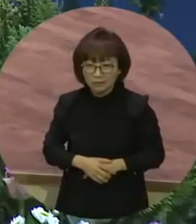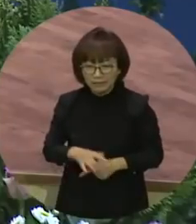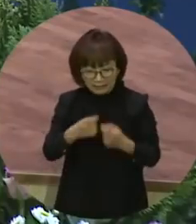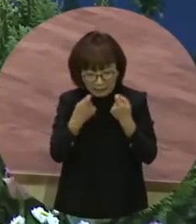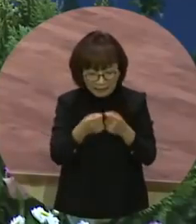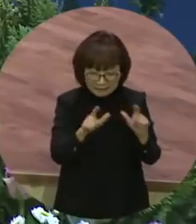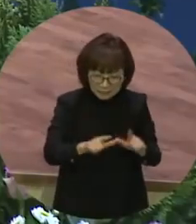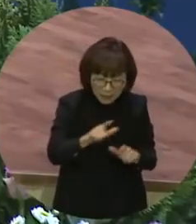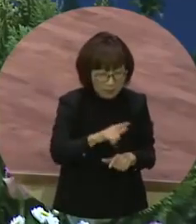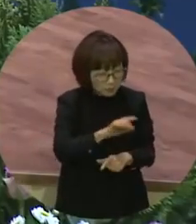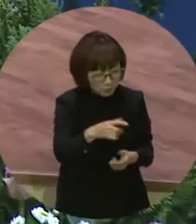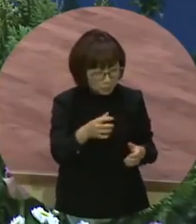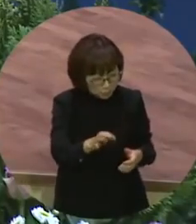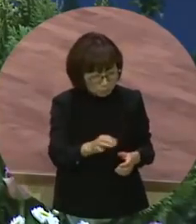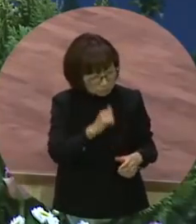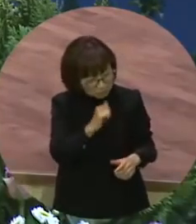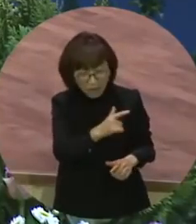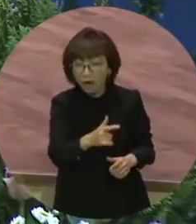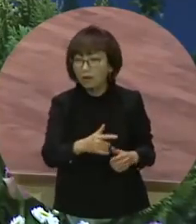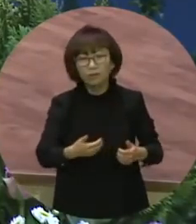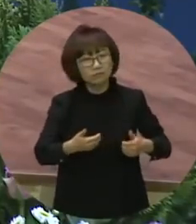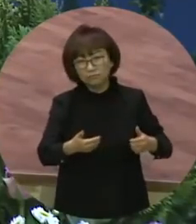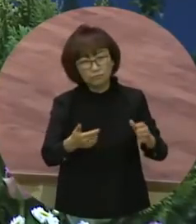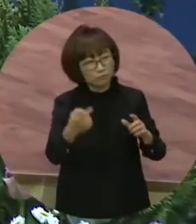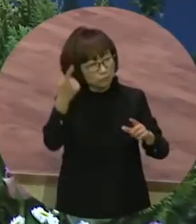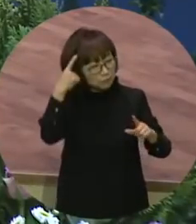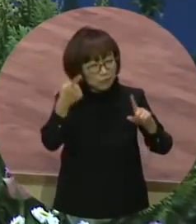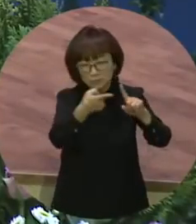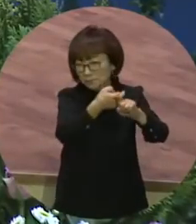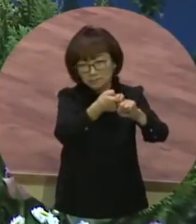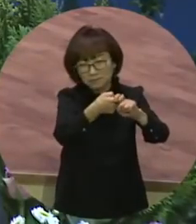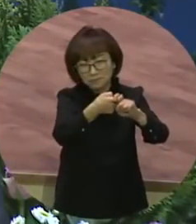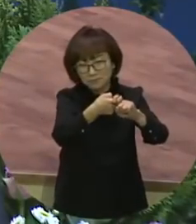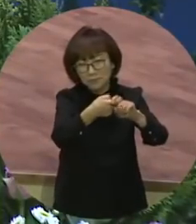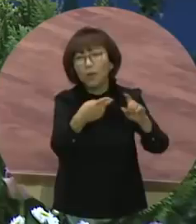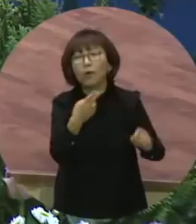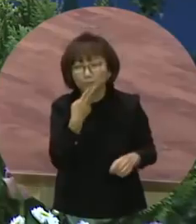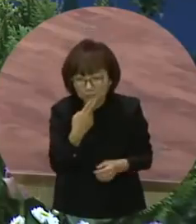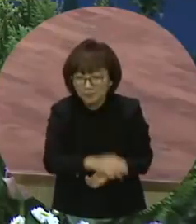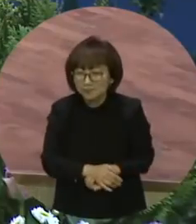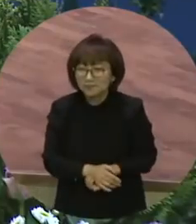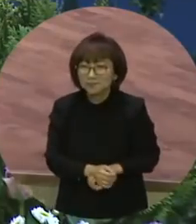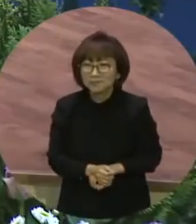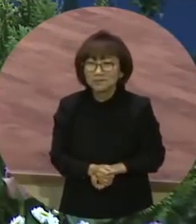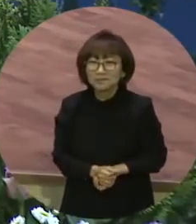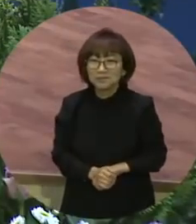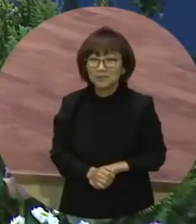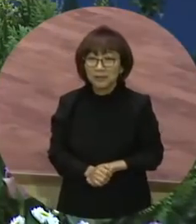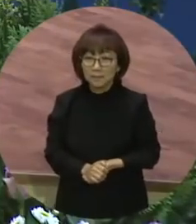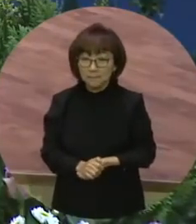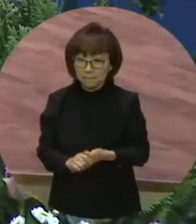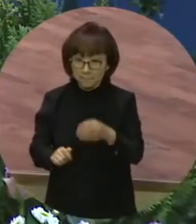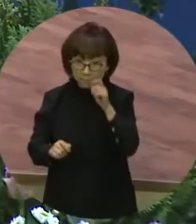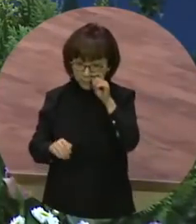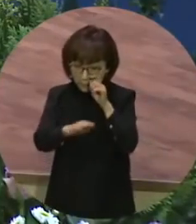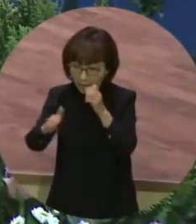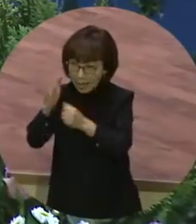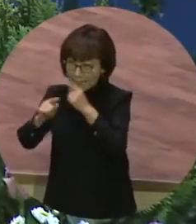틀립니다, 우리하고. 여러분, 그 하나님 빨리 맞춰야 돼요. 그때 뭐가 일어나느냐? 기적이